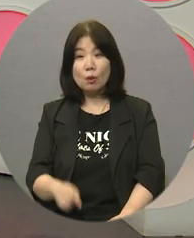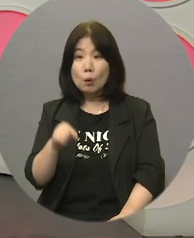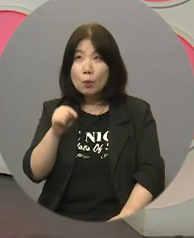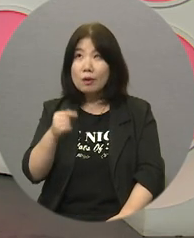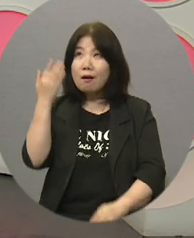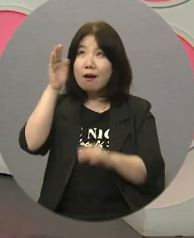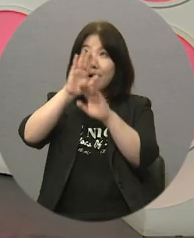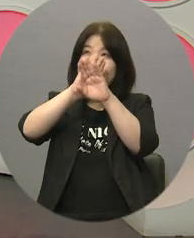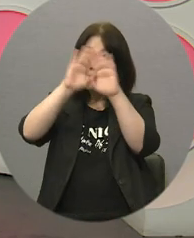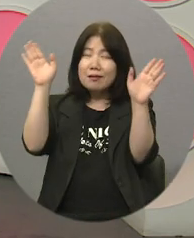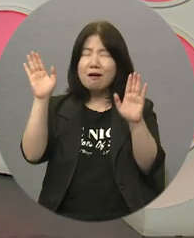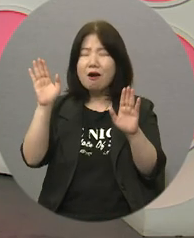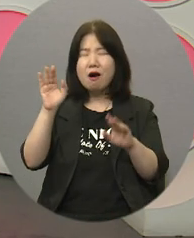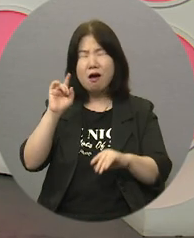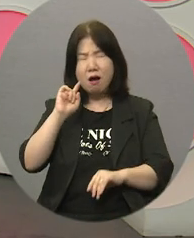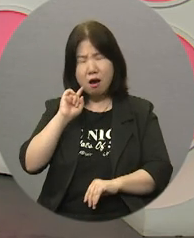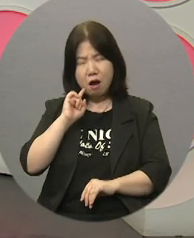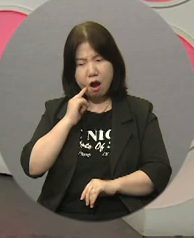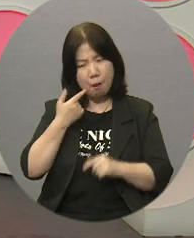여긴 하늘도 매일 예뻐.